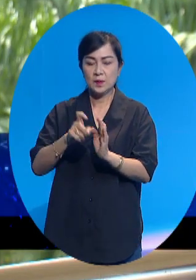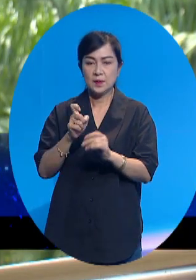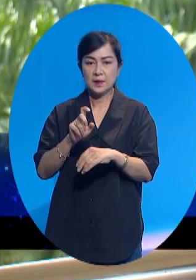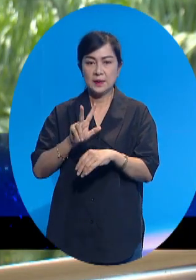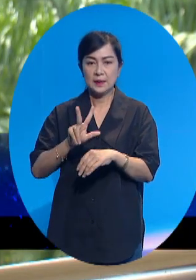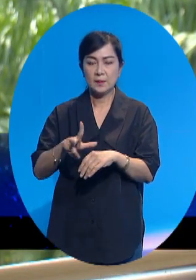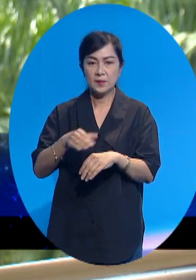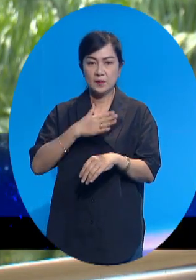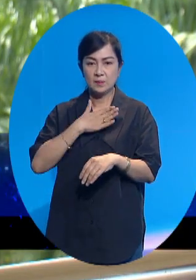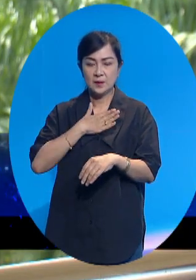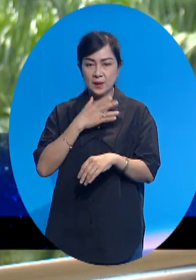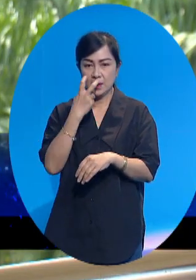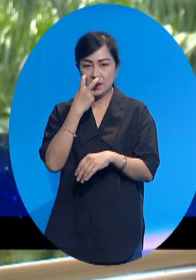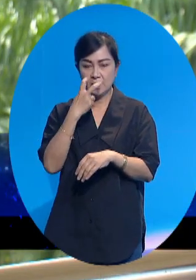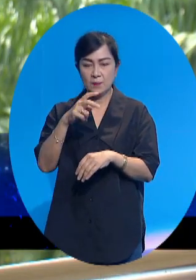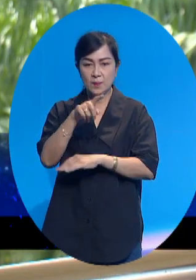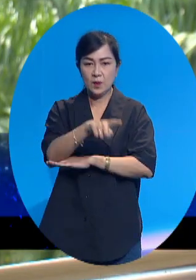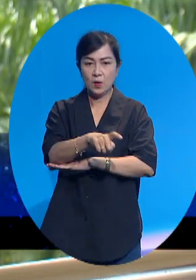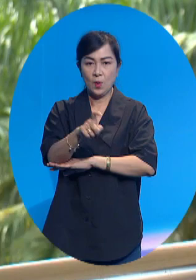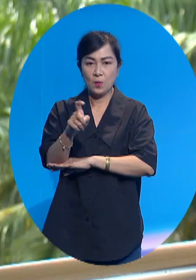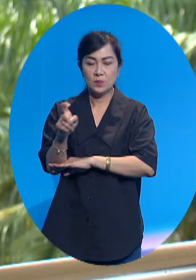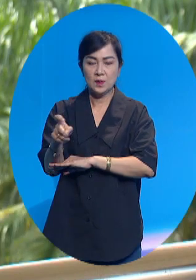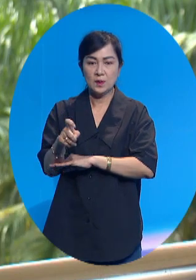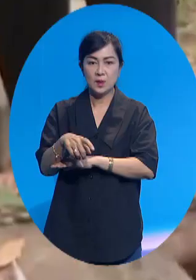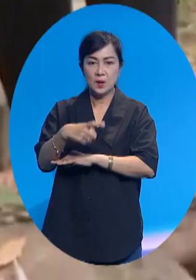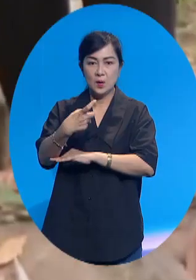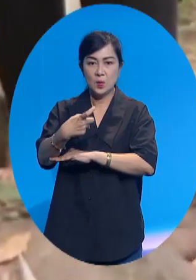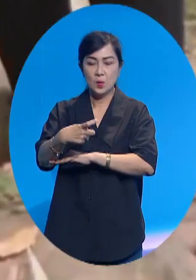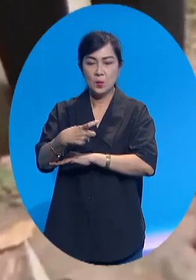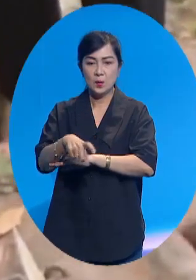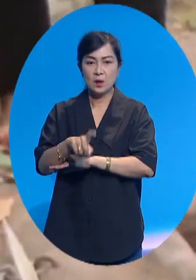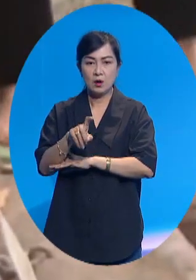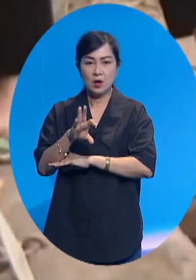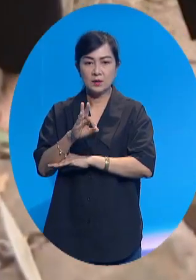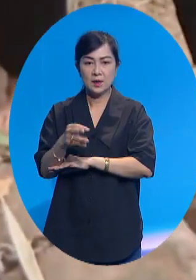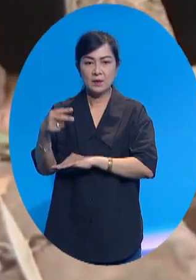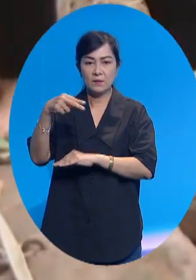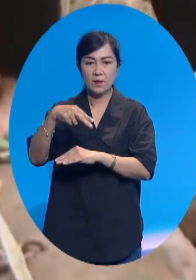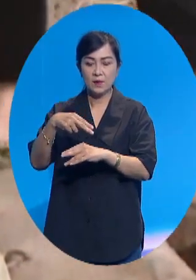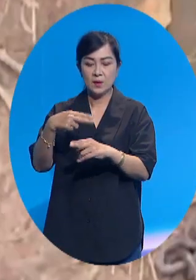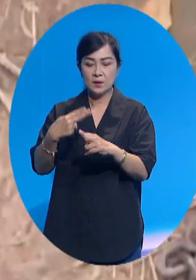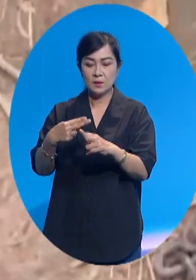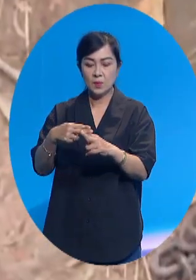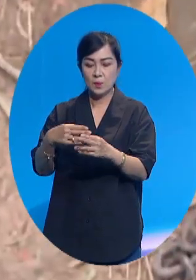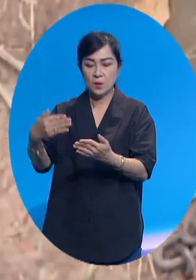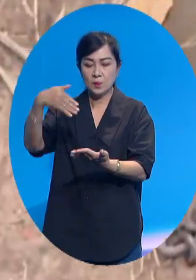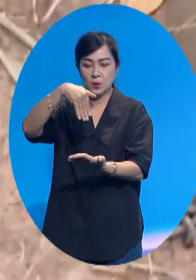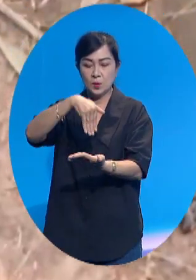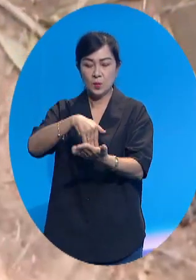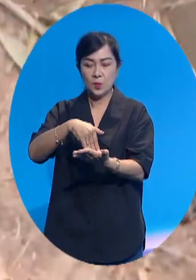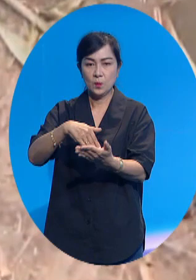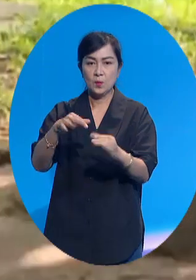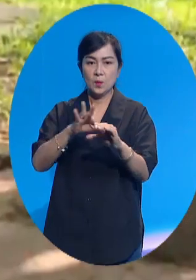hành, thì chúng ta có thể thêm xét là các công trình di tích trùng tu của quận có thể được đưa vào danh mục thu hút đối tác công